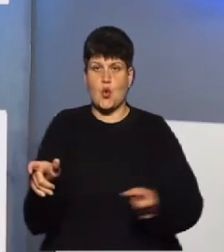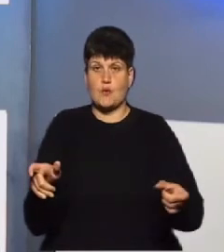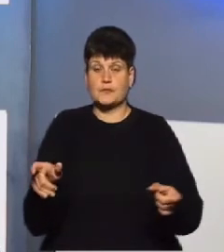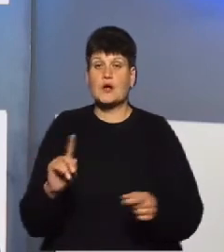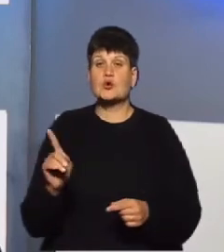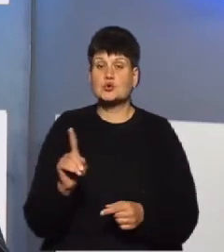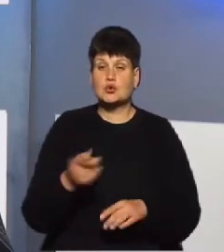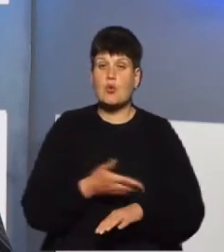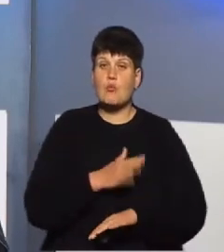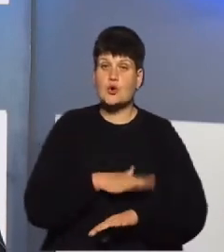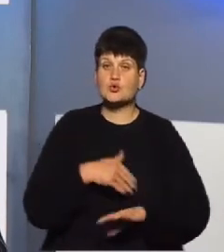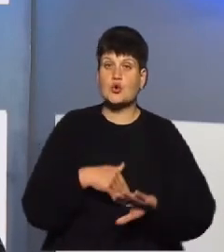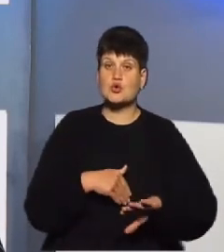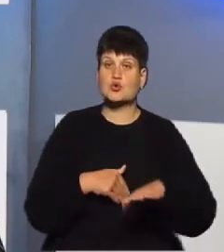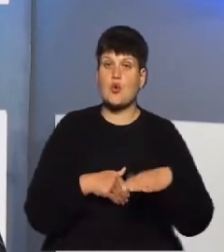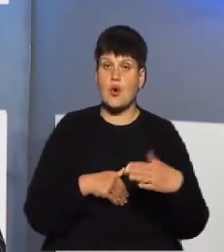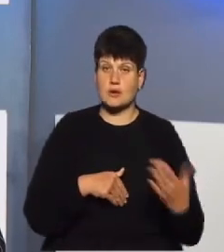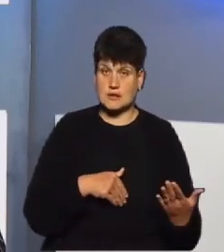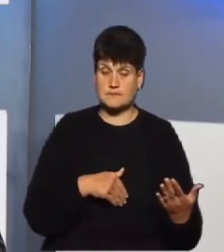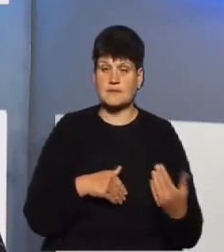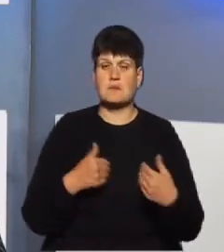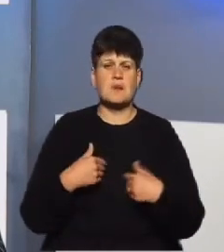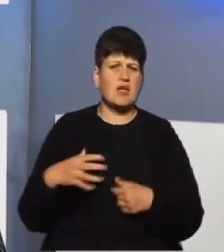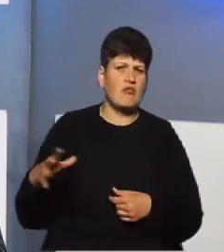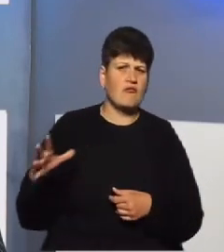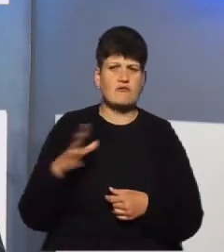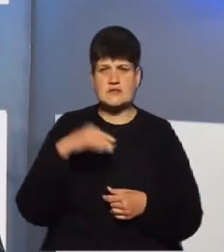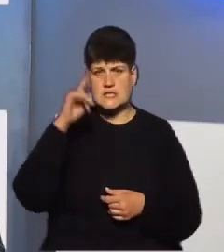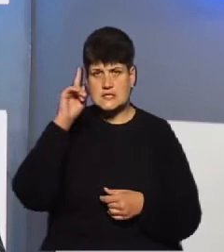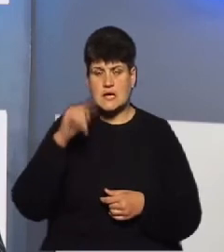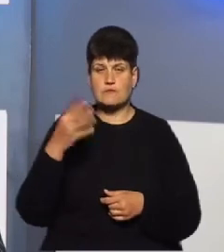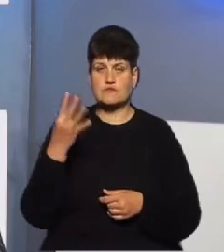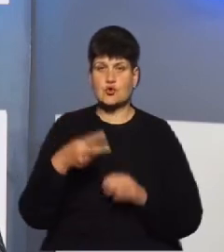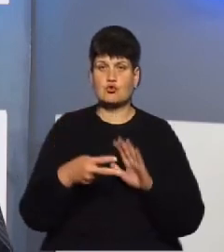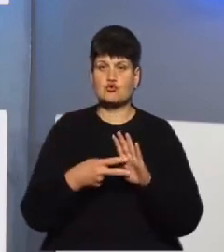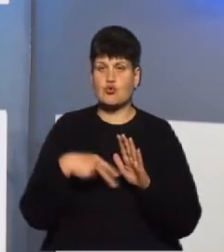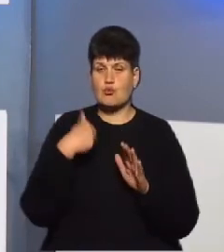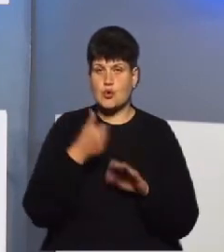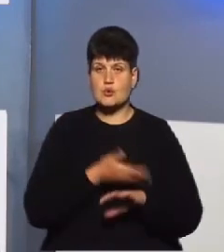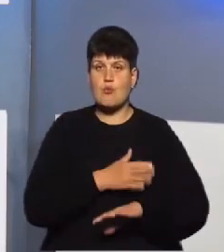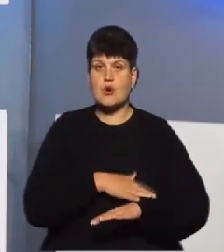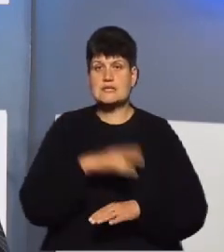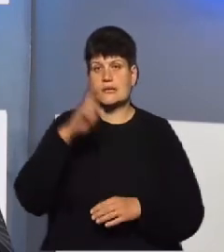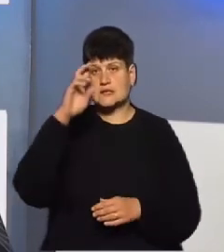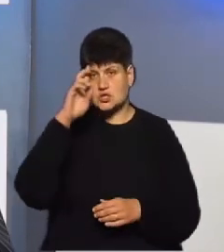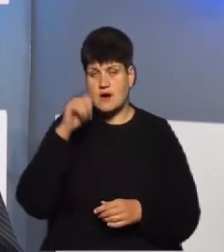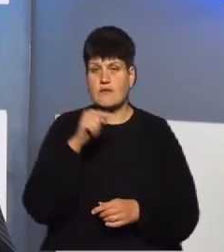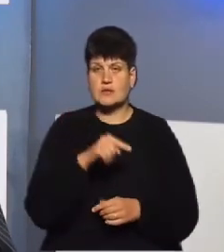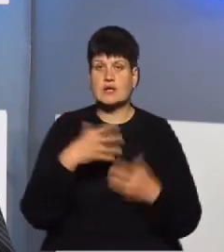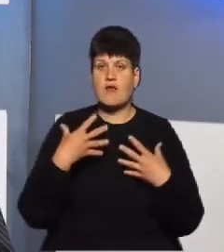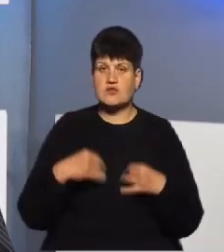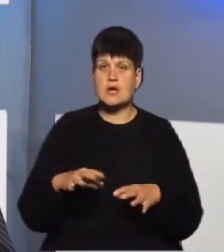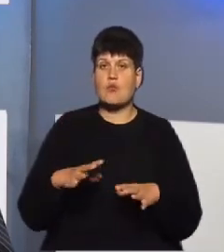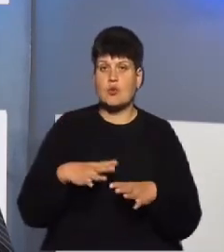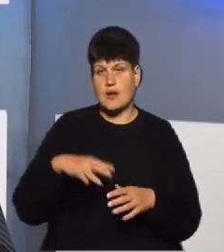сторони. Ми всі знаємо, що в 47-му році польська держава, вже вона була вже державою, тому що